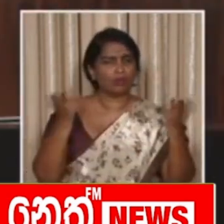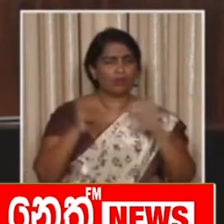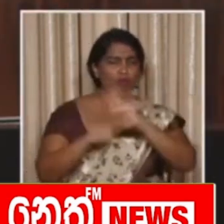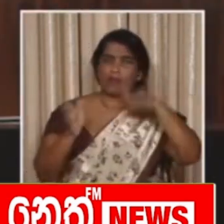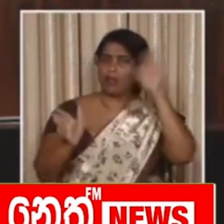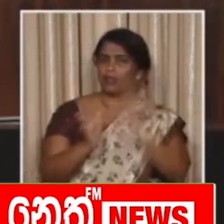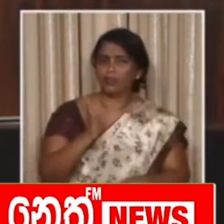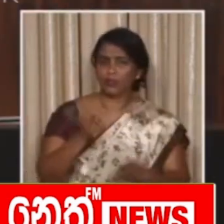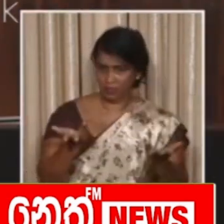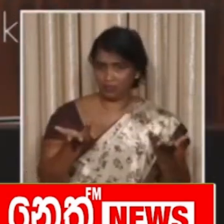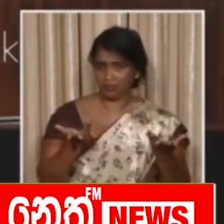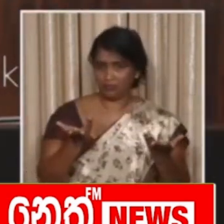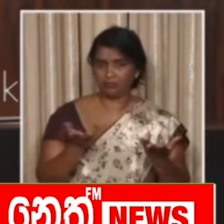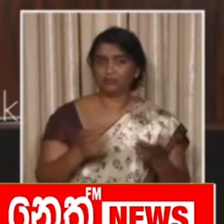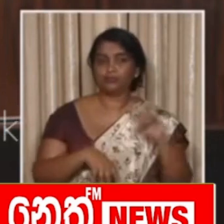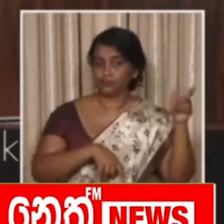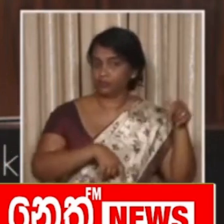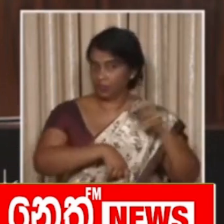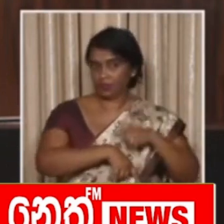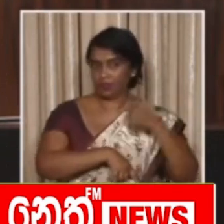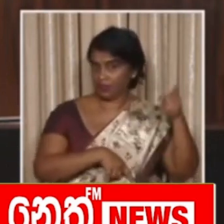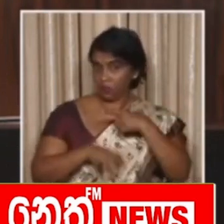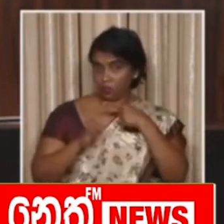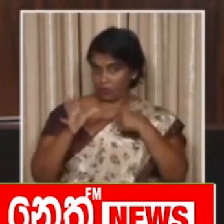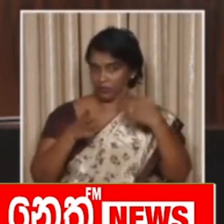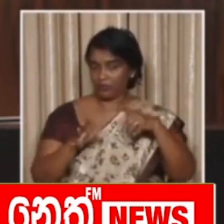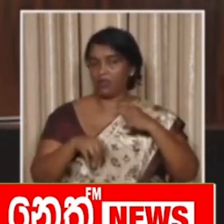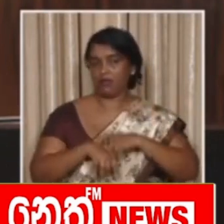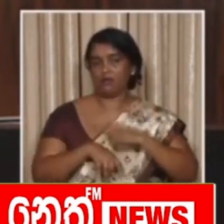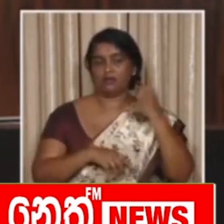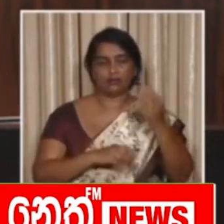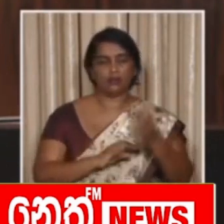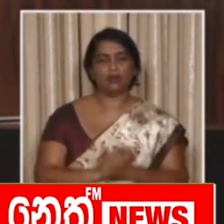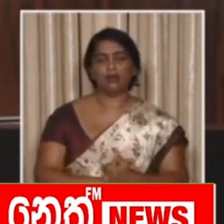තේරම කපයි එතුමාට අවස්ථාව දෙන්න මේකට උත්තර දීලා ඉවරනට පස්සේ